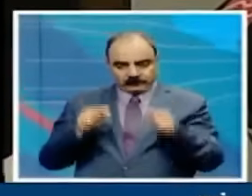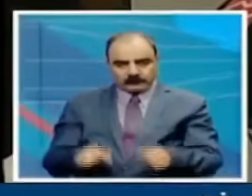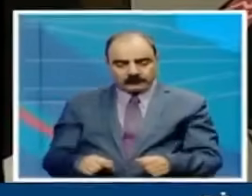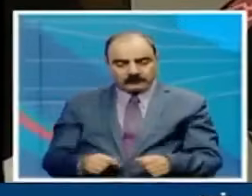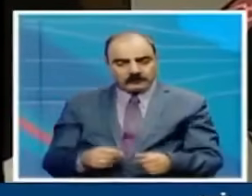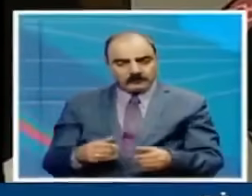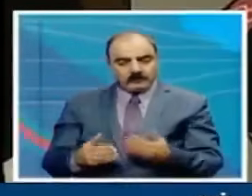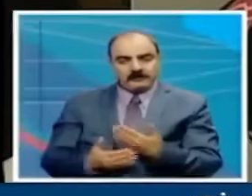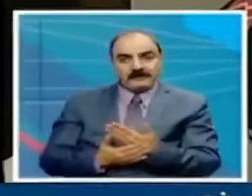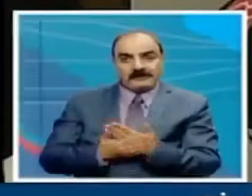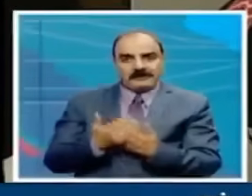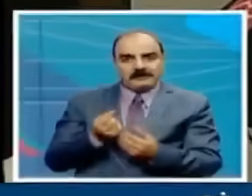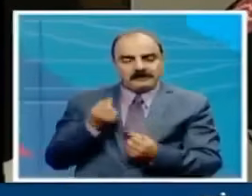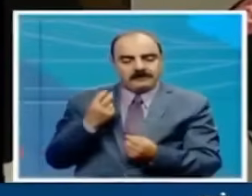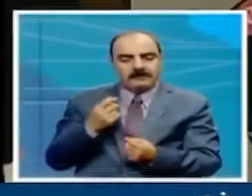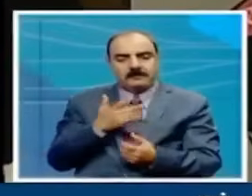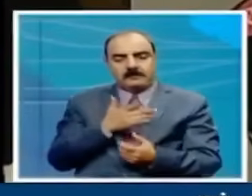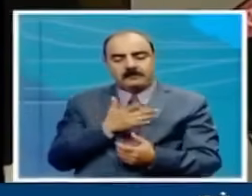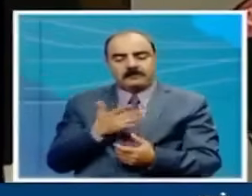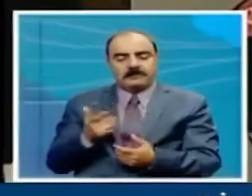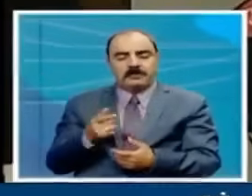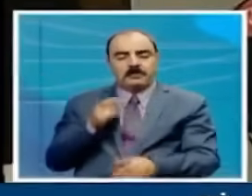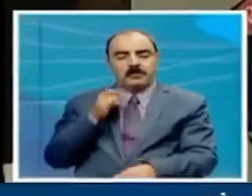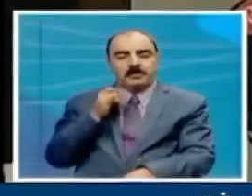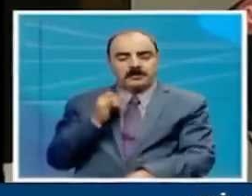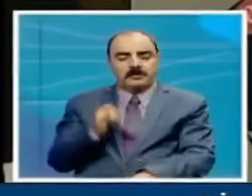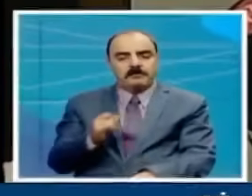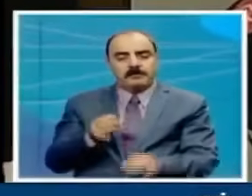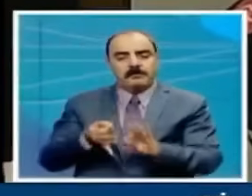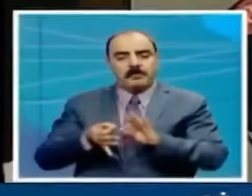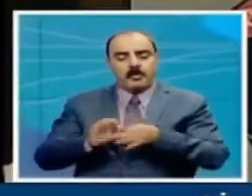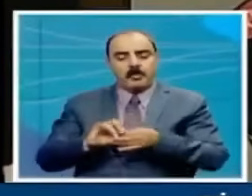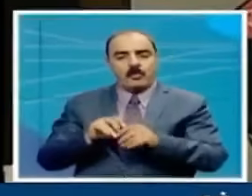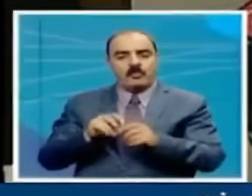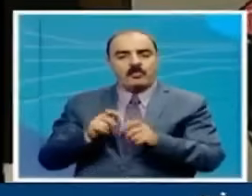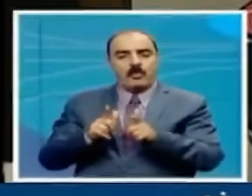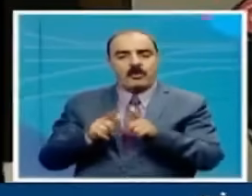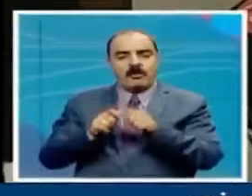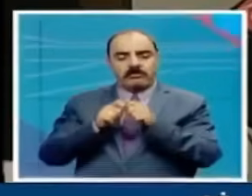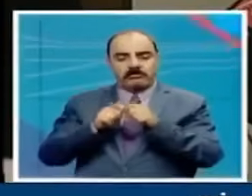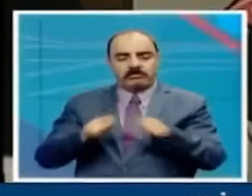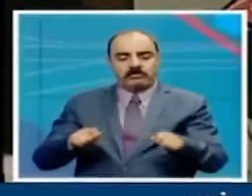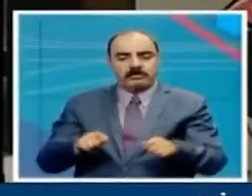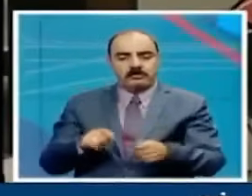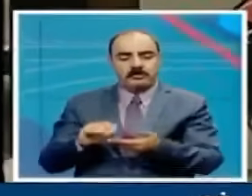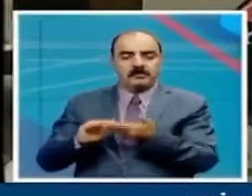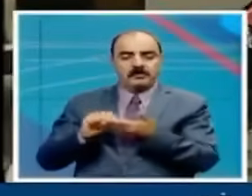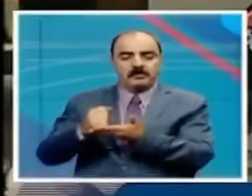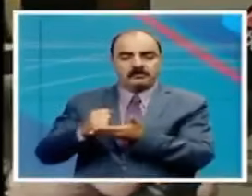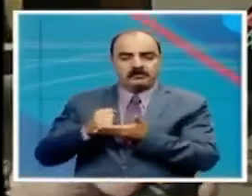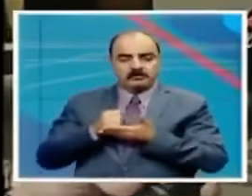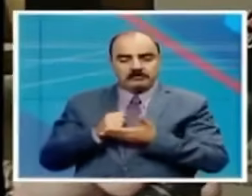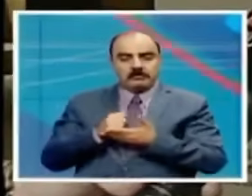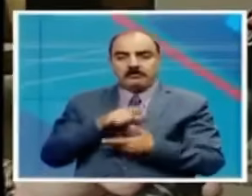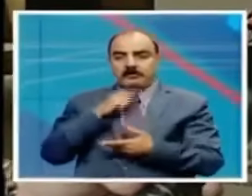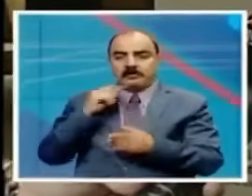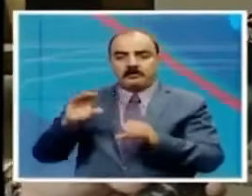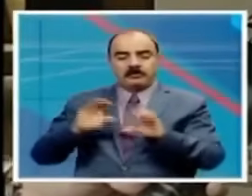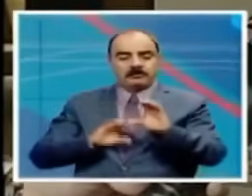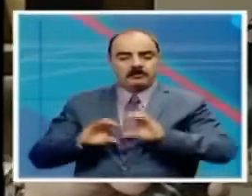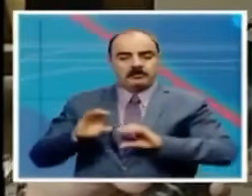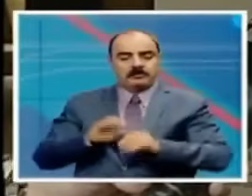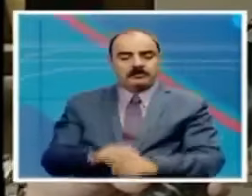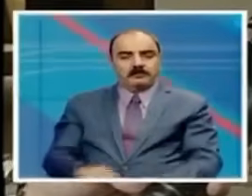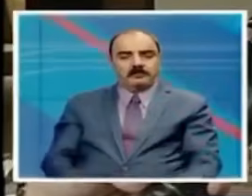حزمة جديدة ب 150 مليون دولار دعم القطاع الخاص